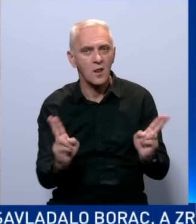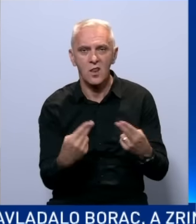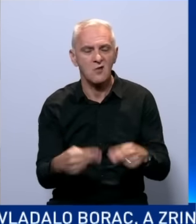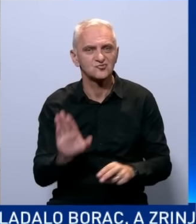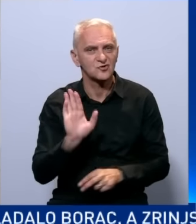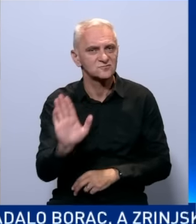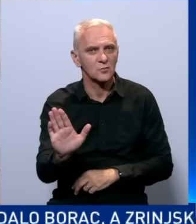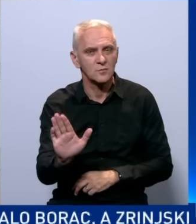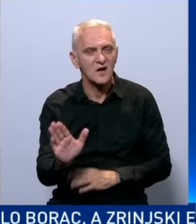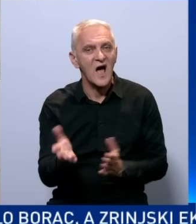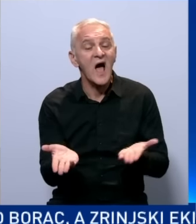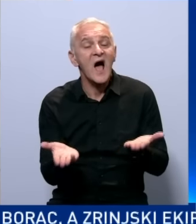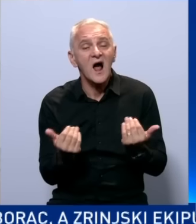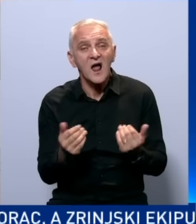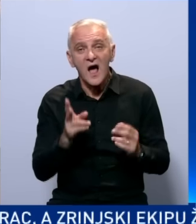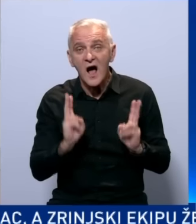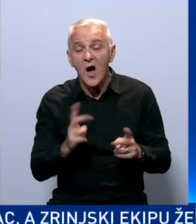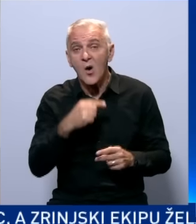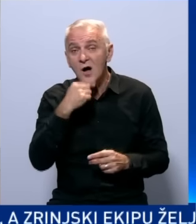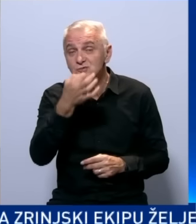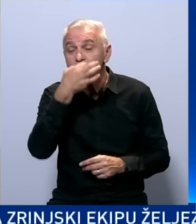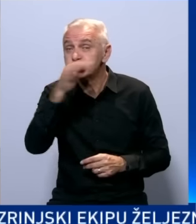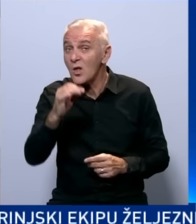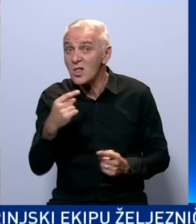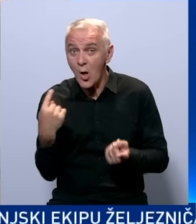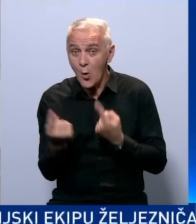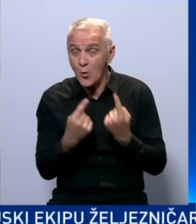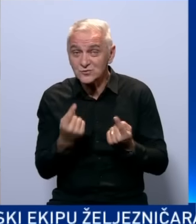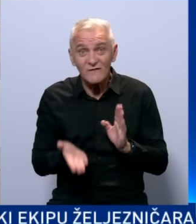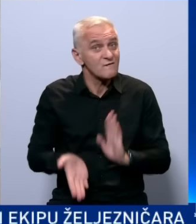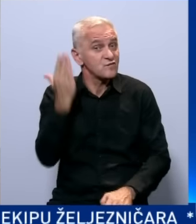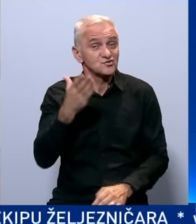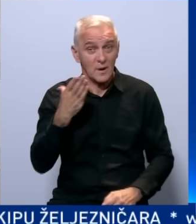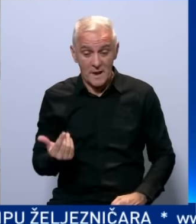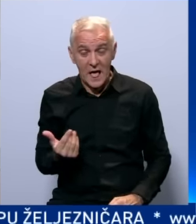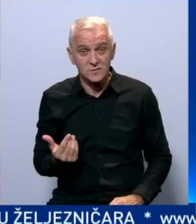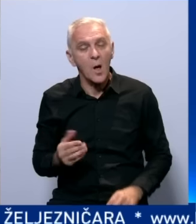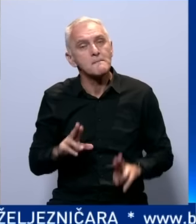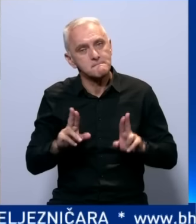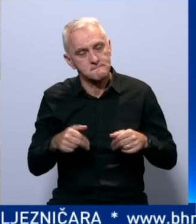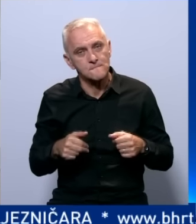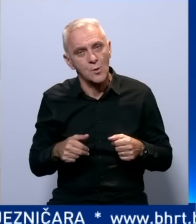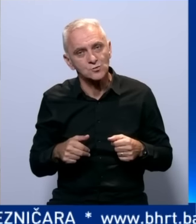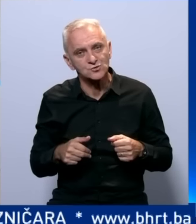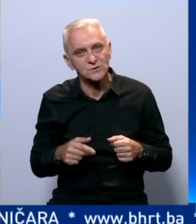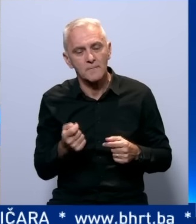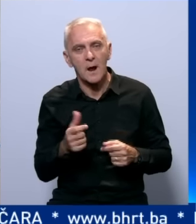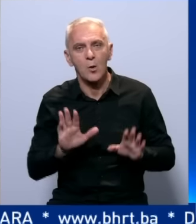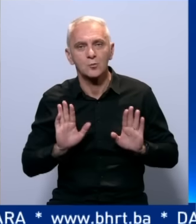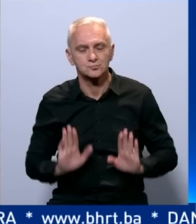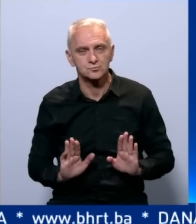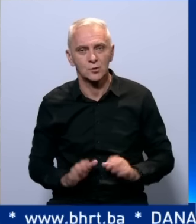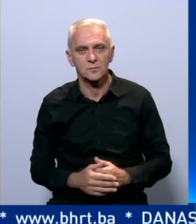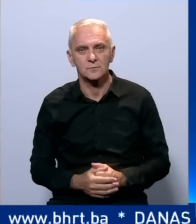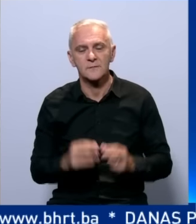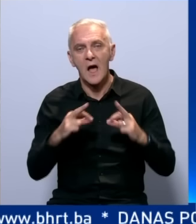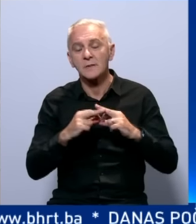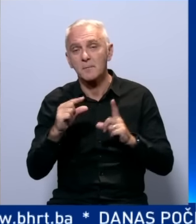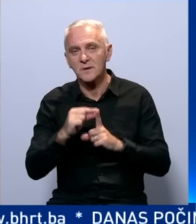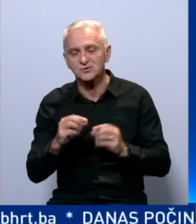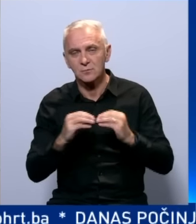zaustaviti, ali kako sami kažu, uz bolje uvjete rada, odnosno veće plaće, mogao bi se barem usporiti. Armin